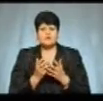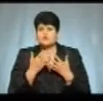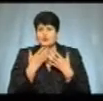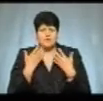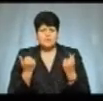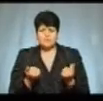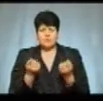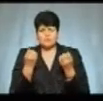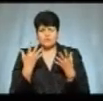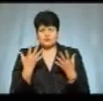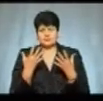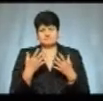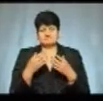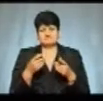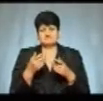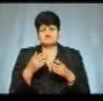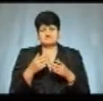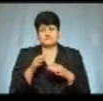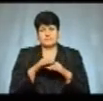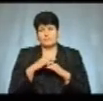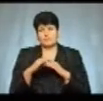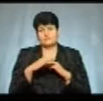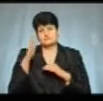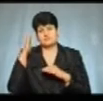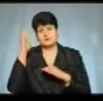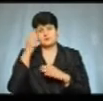знаходиться серед відкритого неба. Звичайно, якщо не